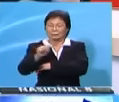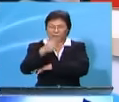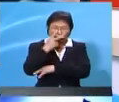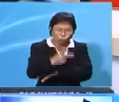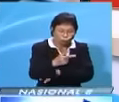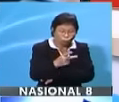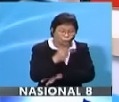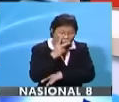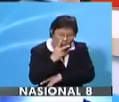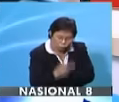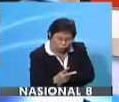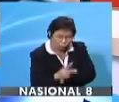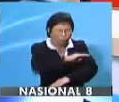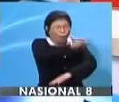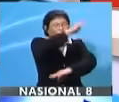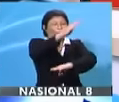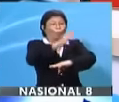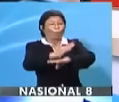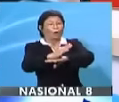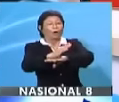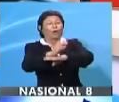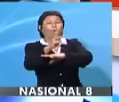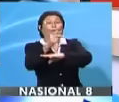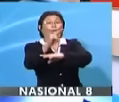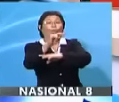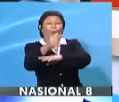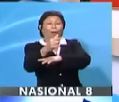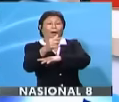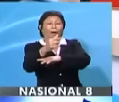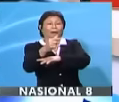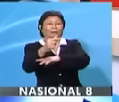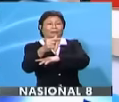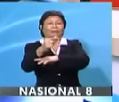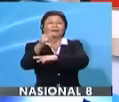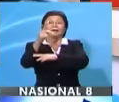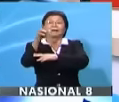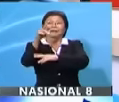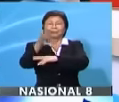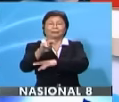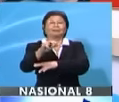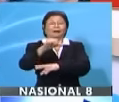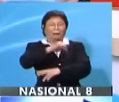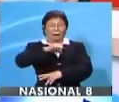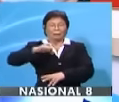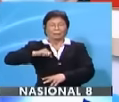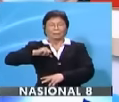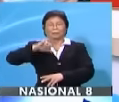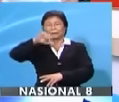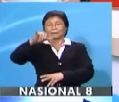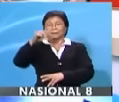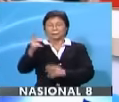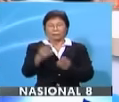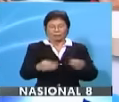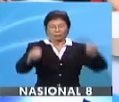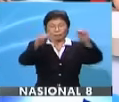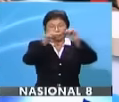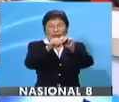Wang Burma, Wang Kelian, Perlis. Walaupun tiada sebarang arahan rasmi, namun ahli jawatankuasa Masjid Kampung Tengah